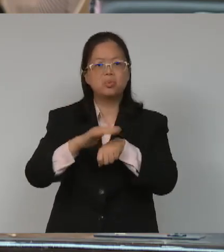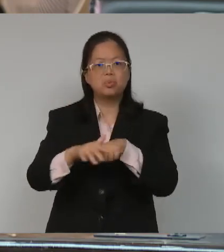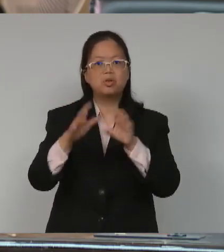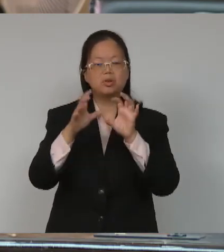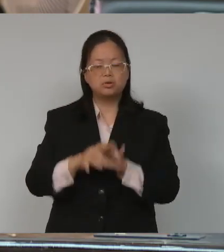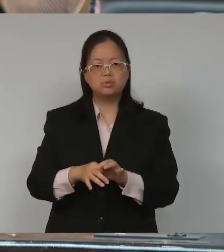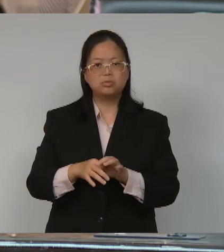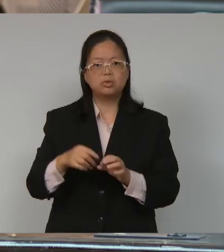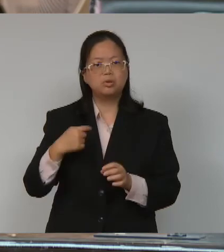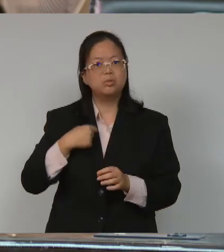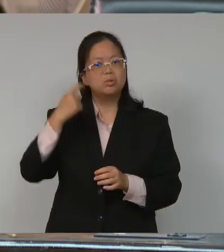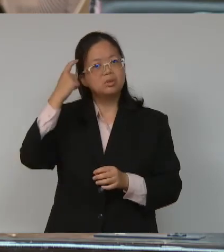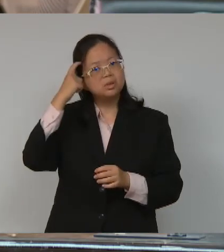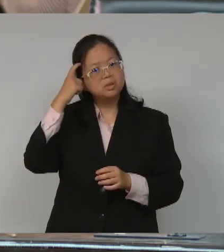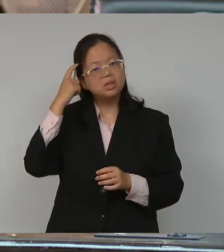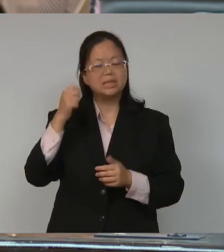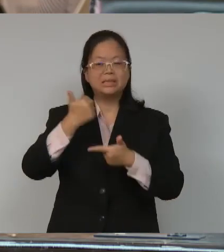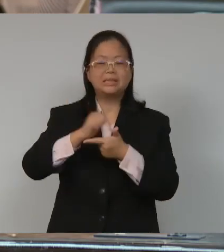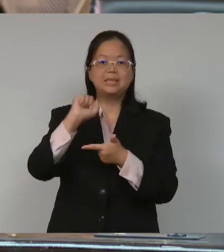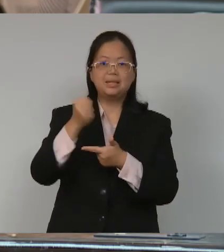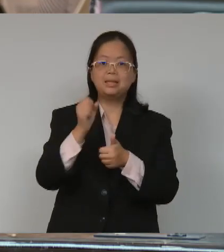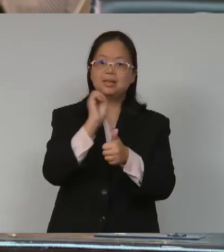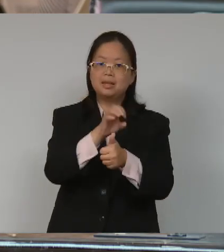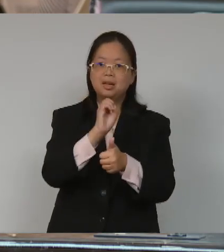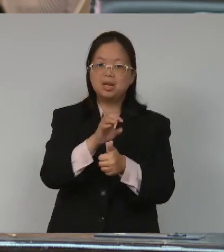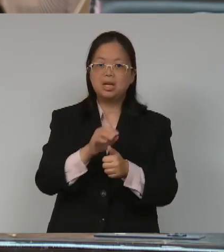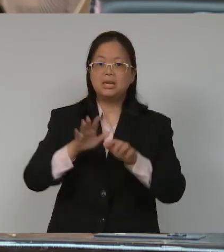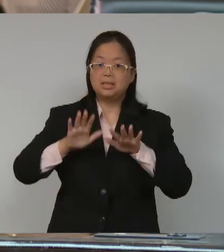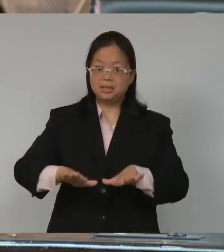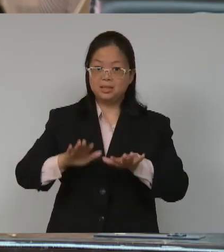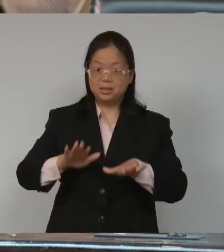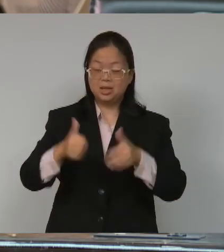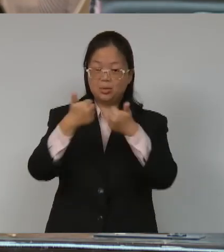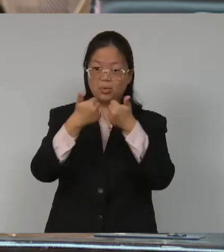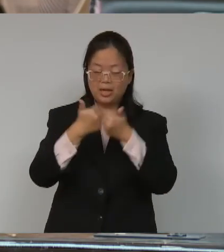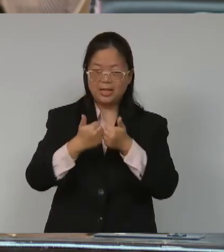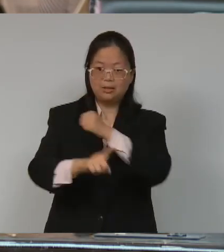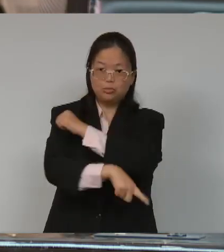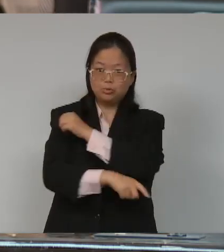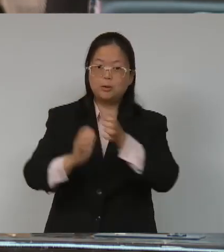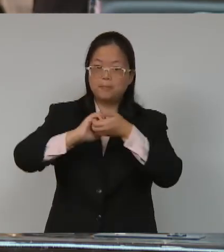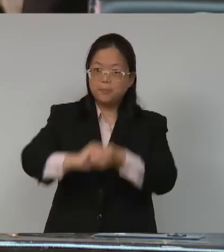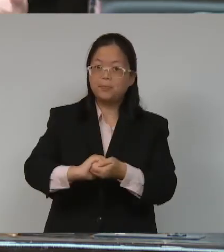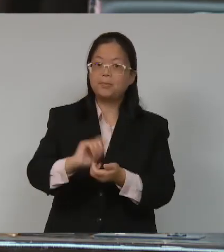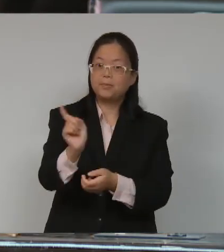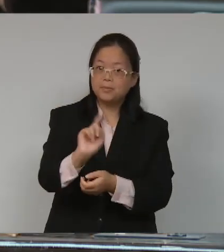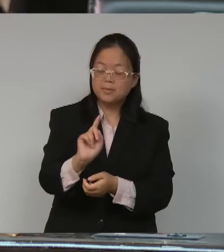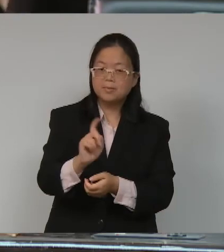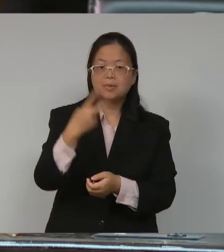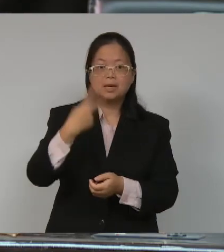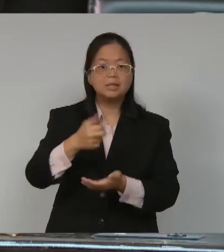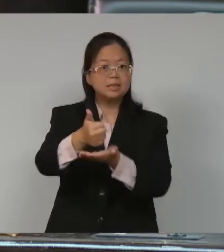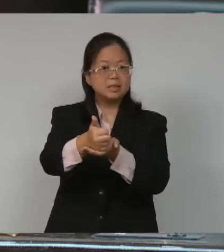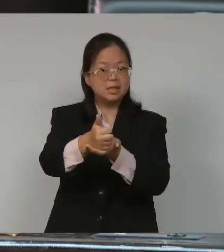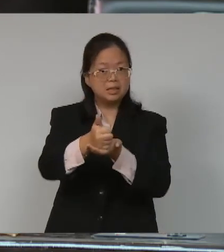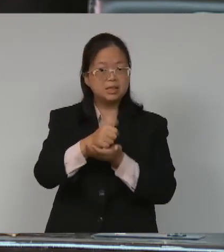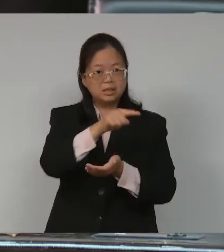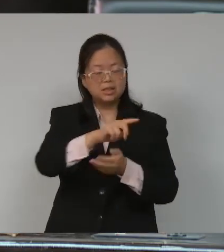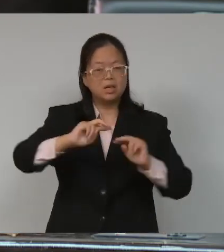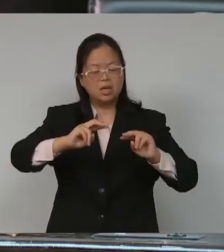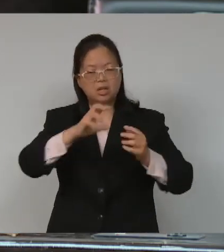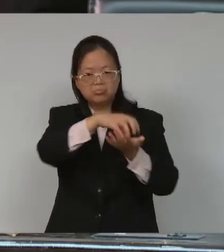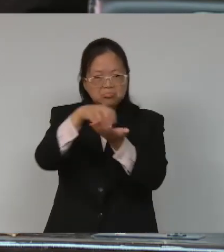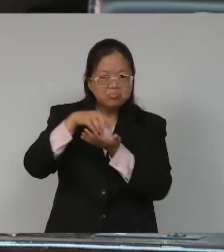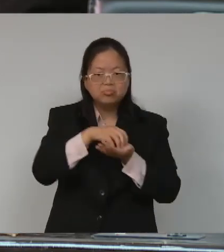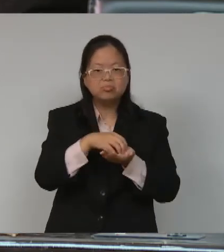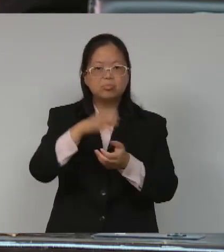边不敢提醒，就是建议呢，照今天的会议的结论呢，可能再请提案人补正，但是